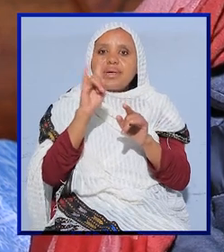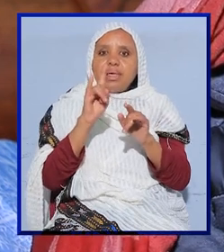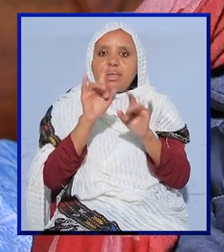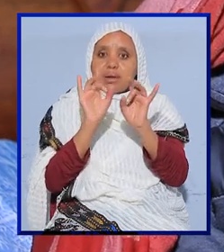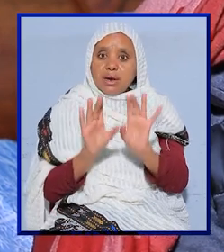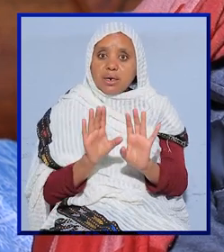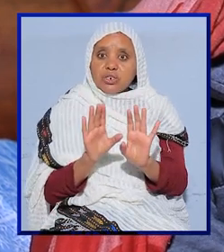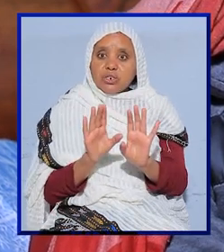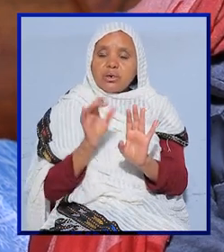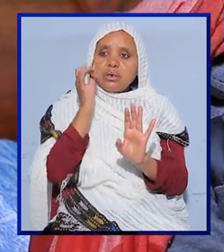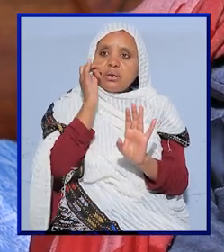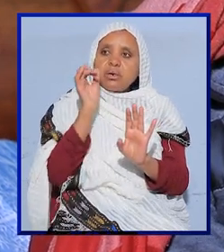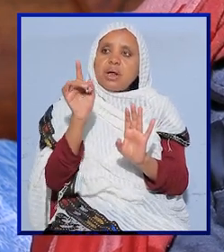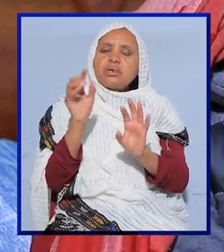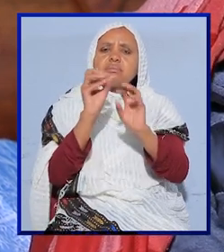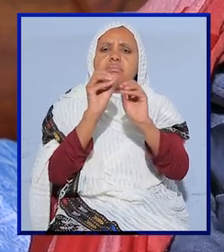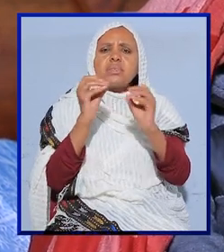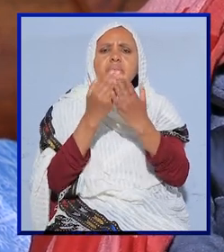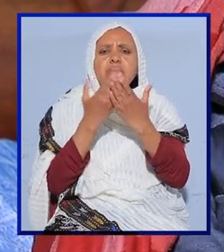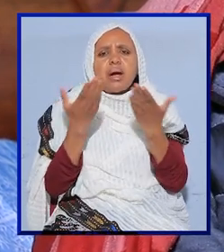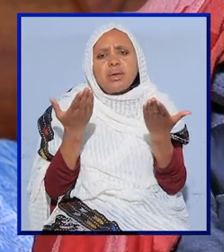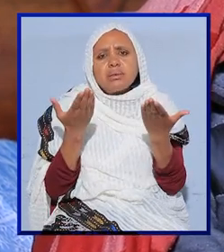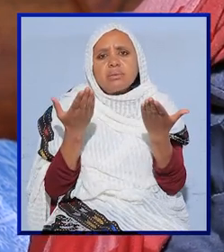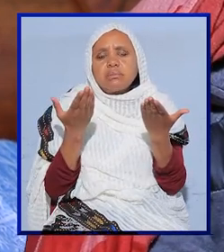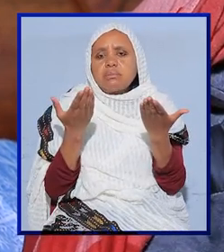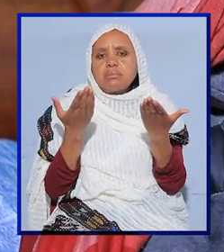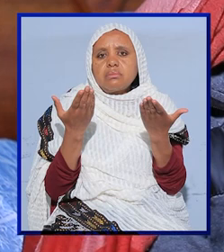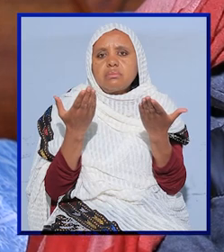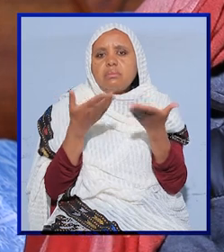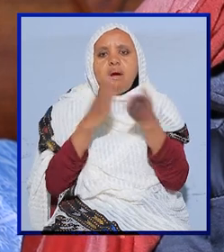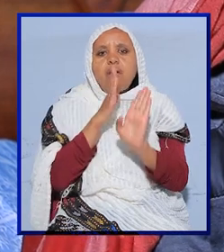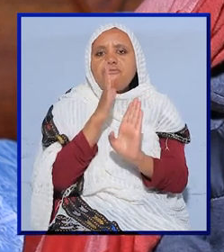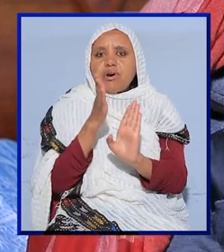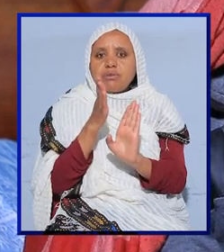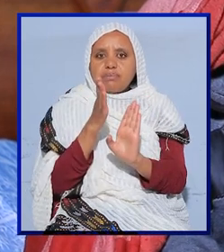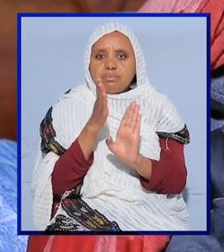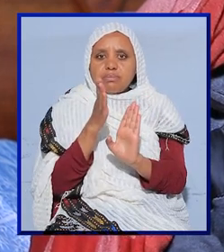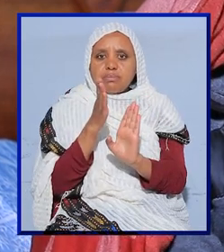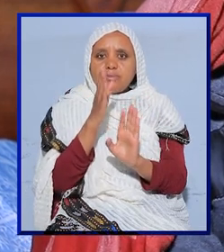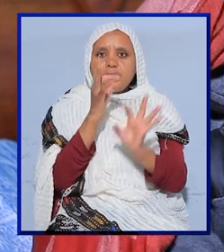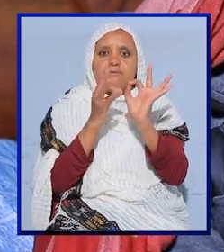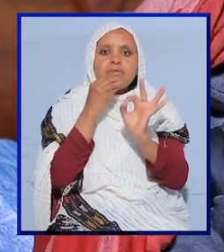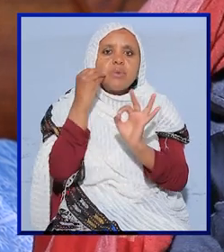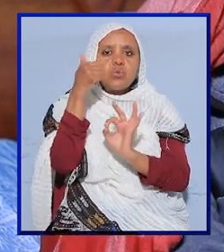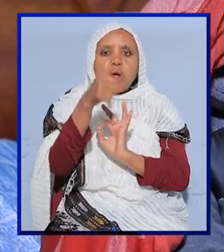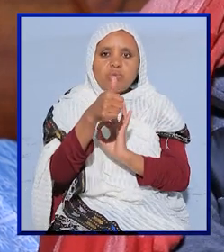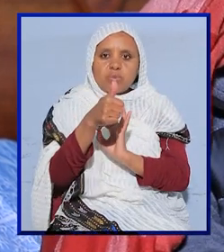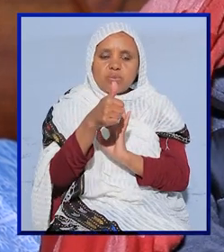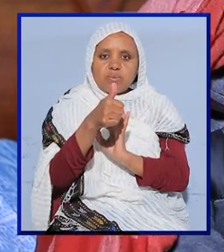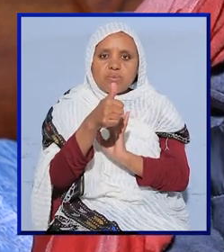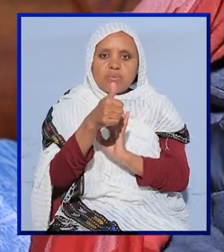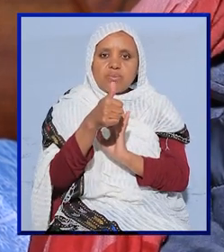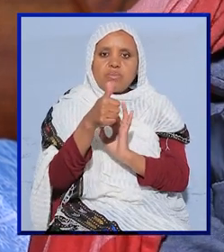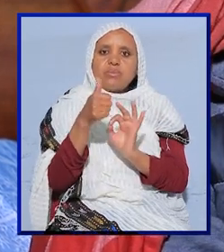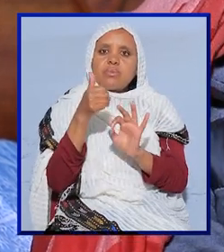ነገር ከሌለሽ ላንቺ ምንም አይነት እንትን የለውም አይፈቀድም አለኝ ፍርድ ቤቱ